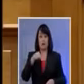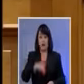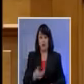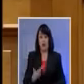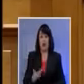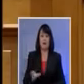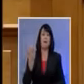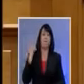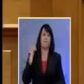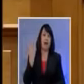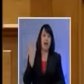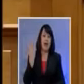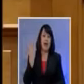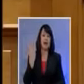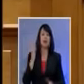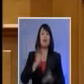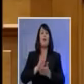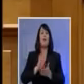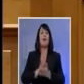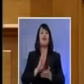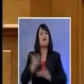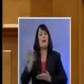νεότερους, και φυσικά με τους εκδότες,